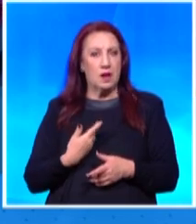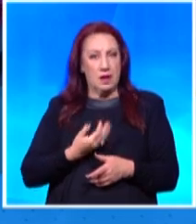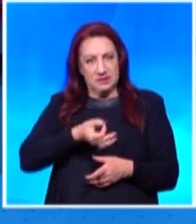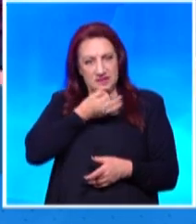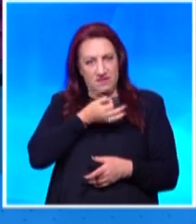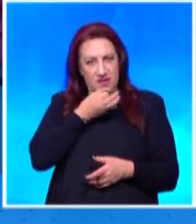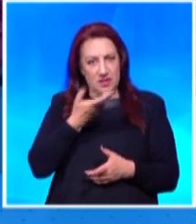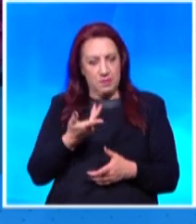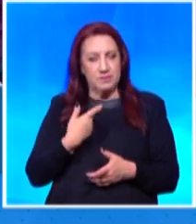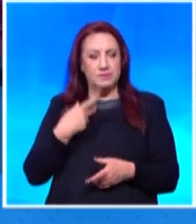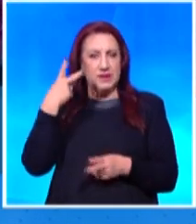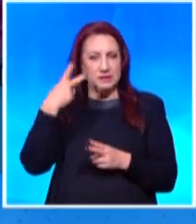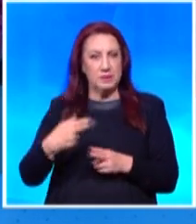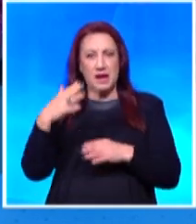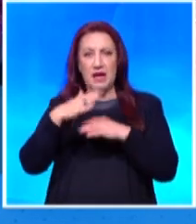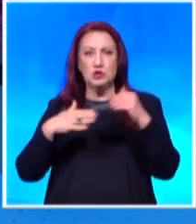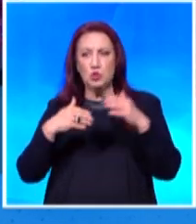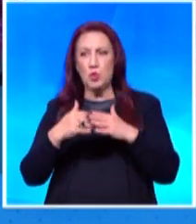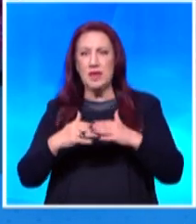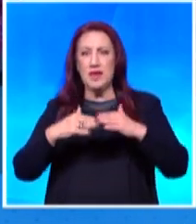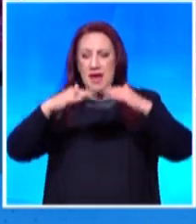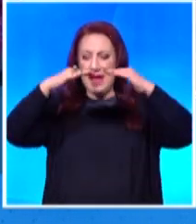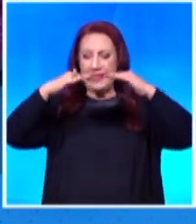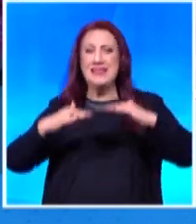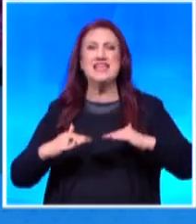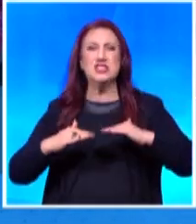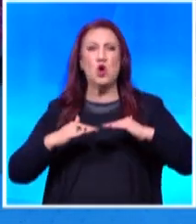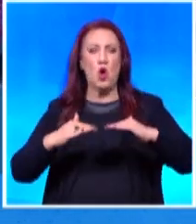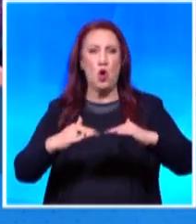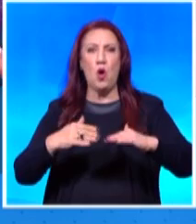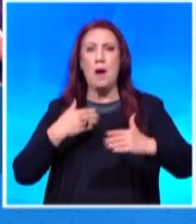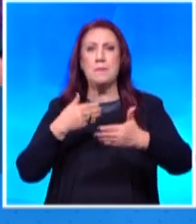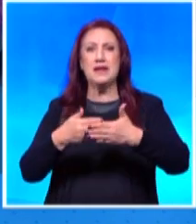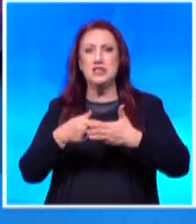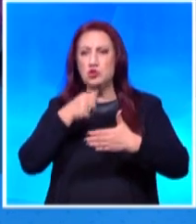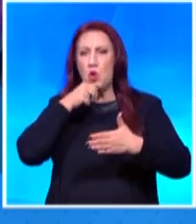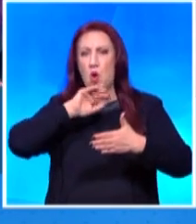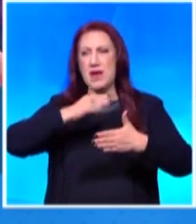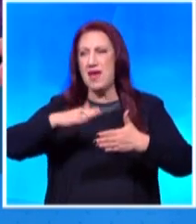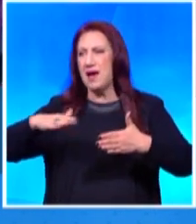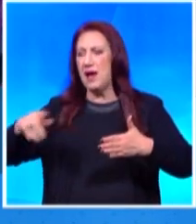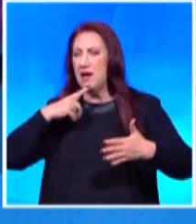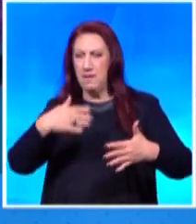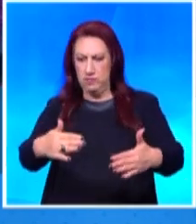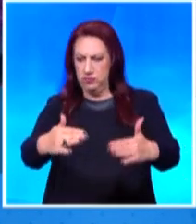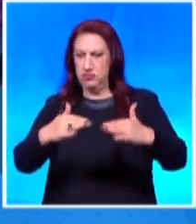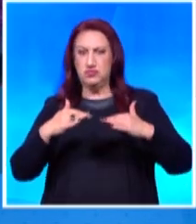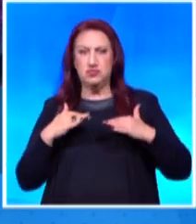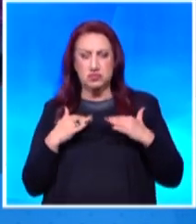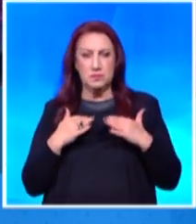строим в най-ниската част, там където естествено реката се разлива? Направихме диги, отвоювахме земя